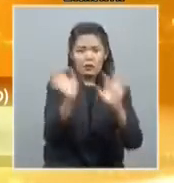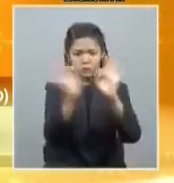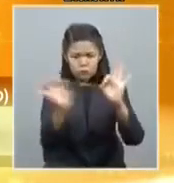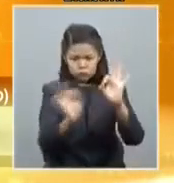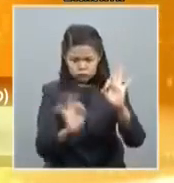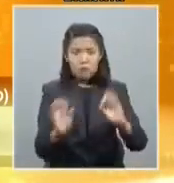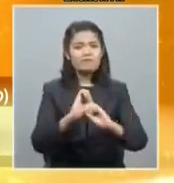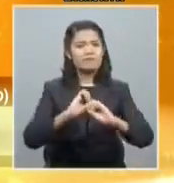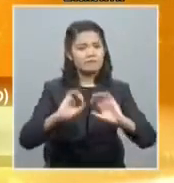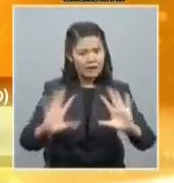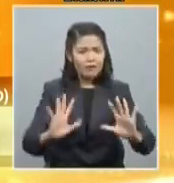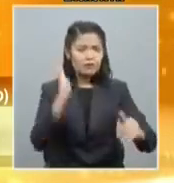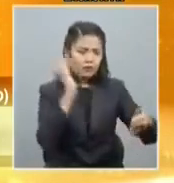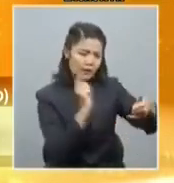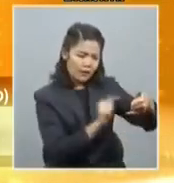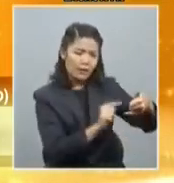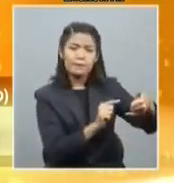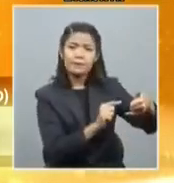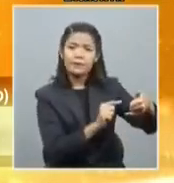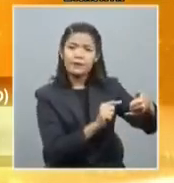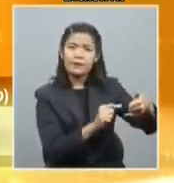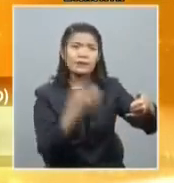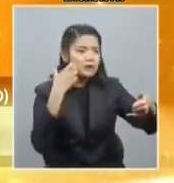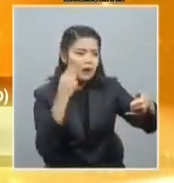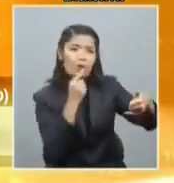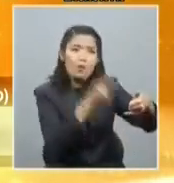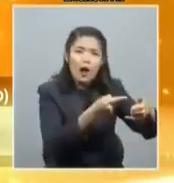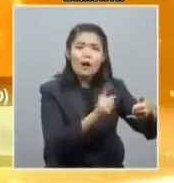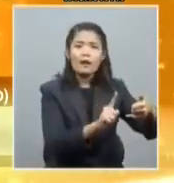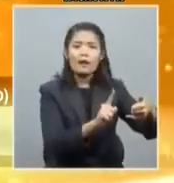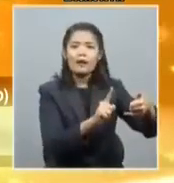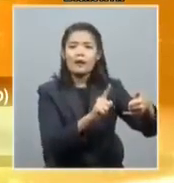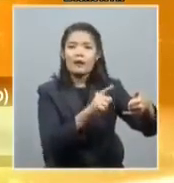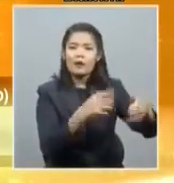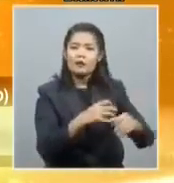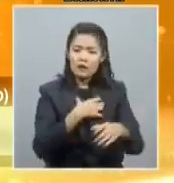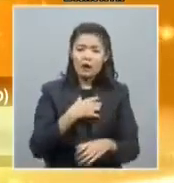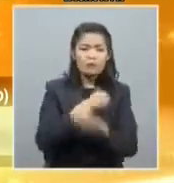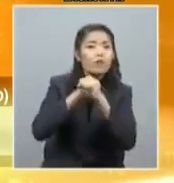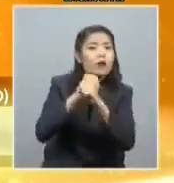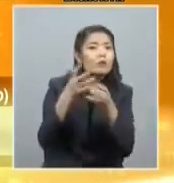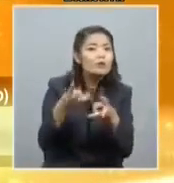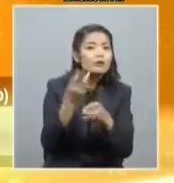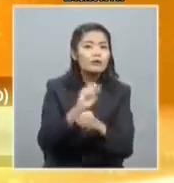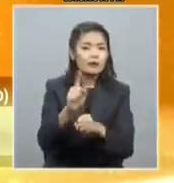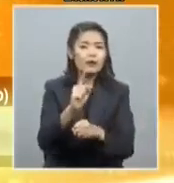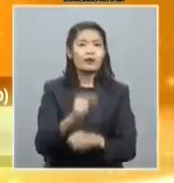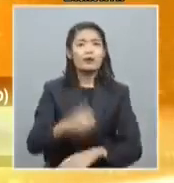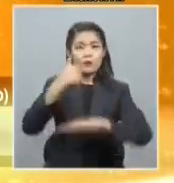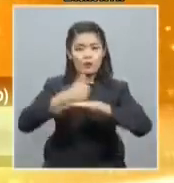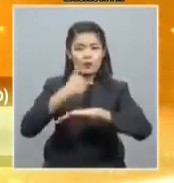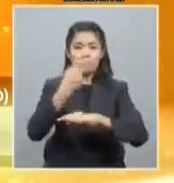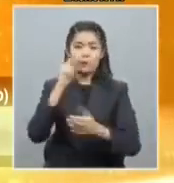ายละเอียดชัดเจนว่าบุญแทนโดนอะไรบ้างคลิปเสียงพูดถึงอะไรบ้างและต้องการการคุ้มครองอย่างไรบ้างหัวหน้าชัยวัฒน์